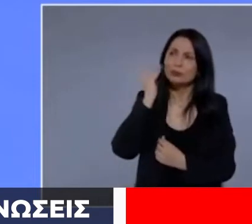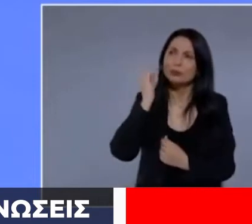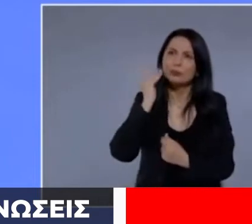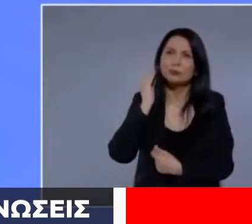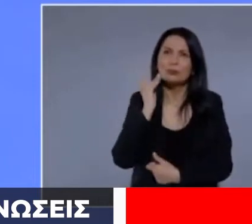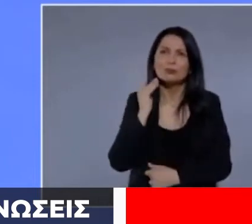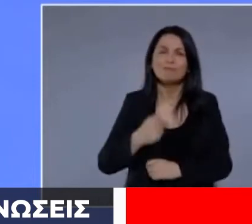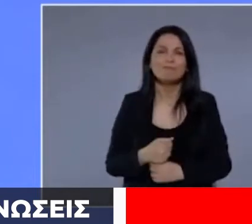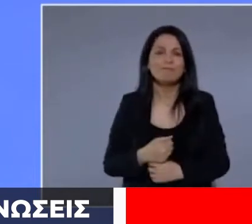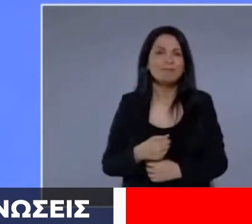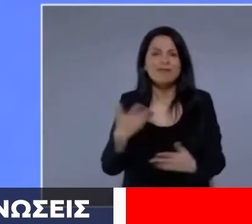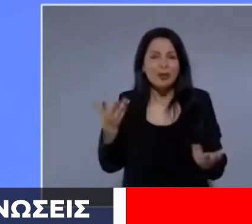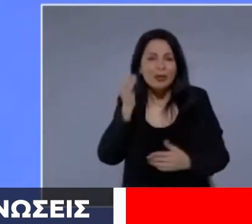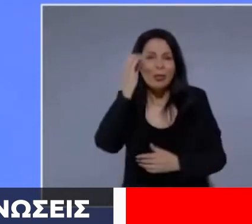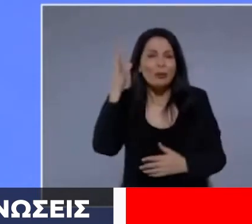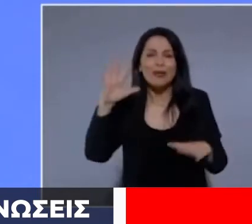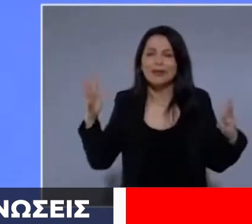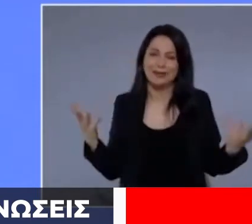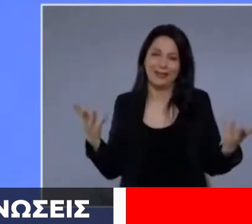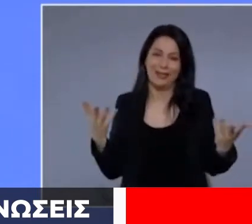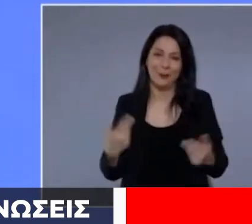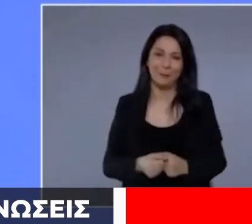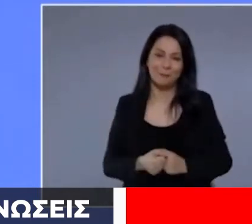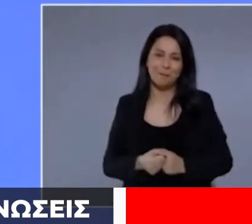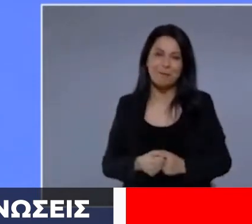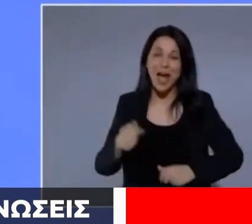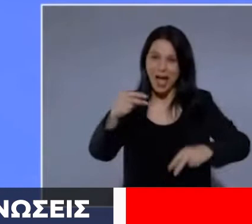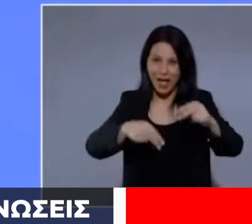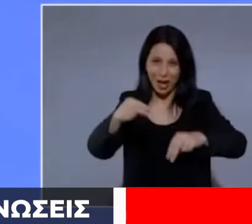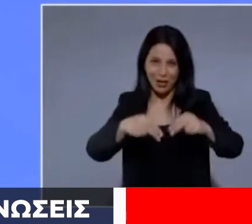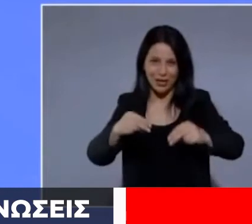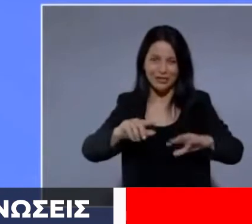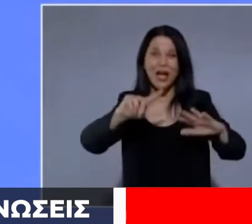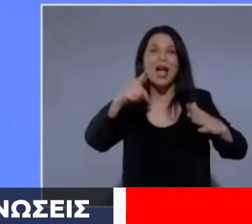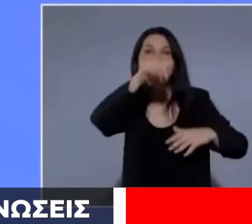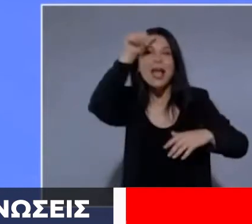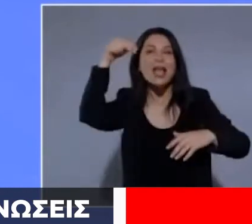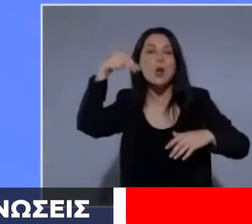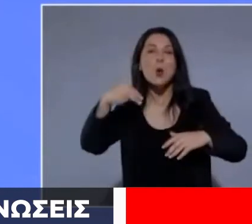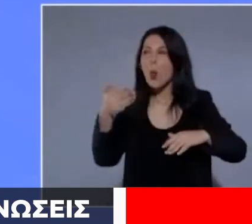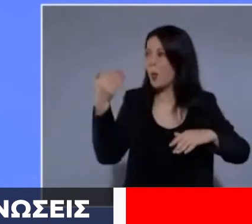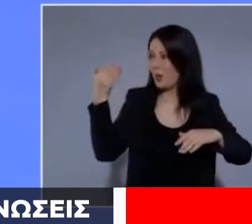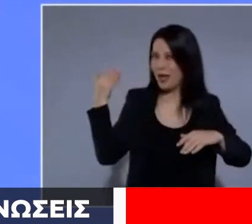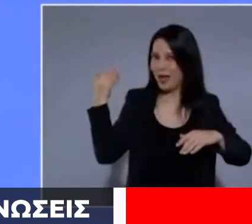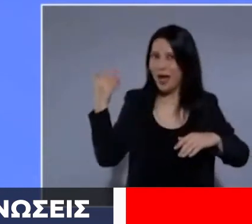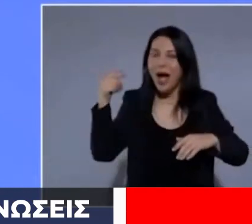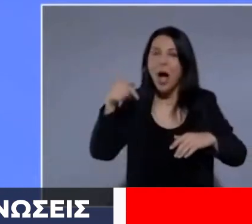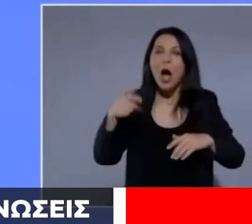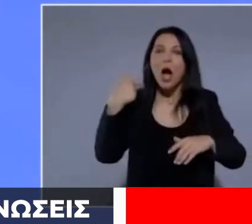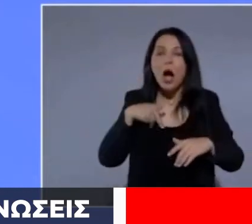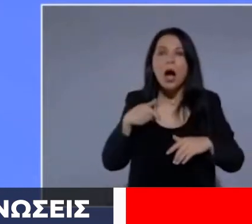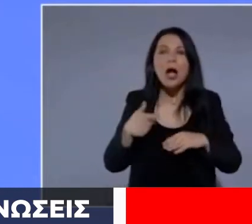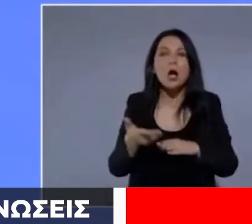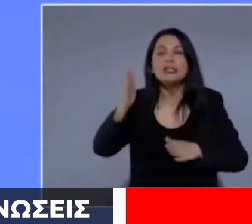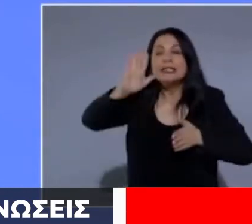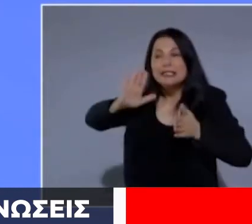Δράμα Αμφίπολη Θεσσαλονίκη Έδεσα. Η πατρίδα μας εδώ και έναν χρόνο υπό την καθοδήγηση δίνει ένα σκληρό αγώνα κατά